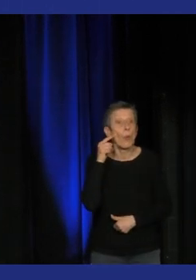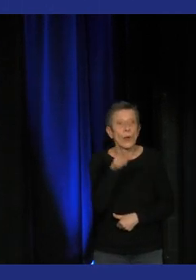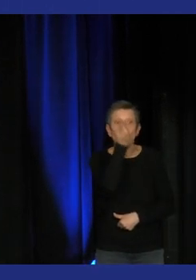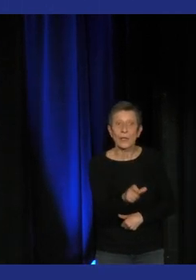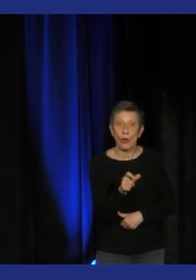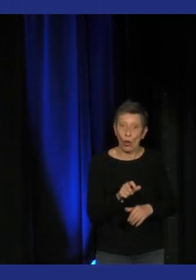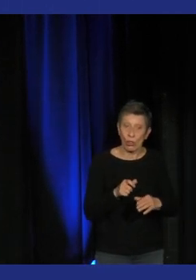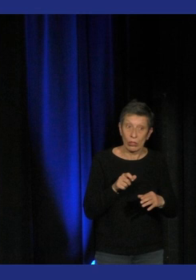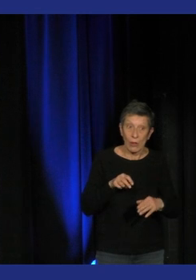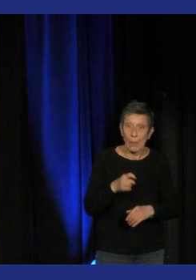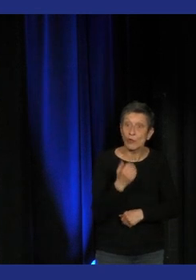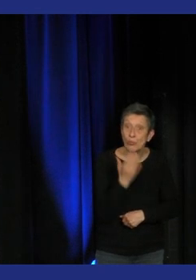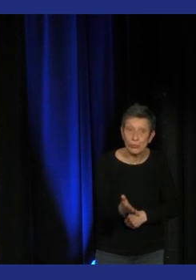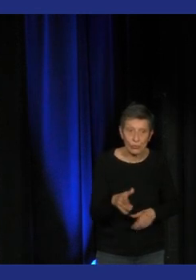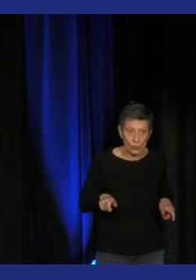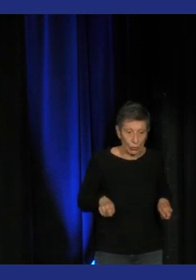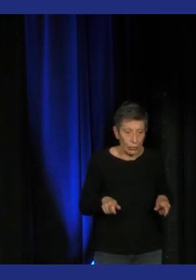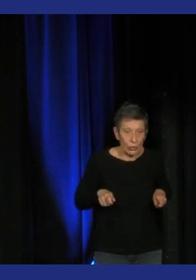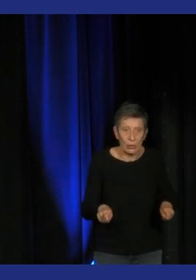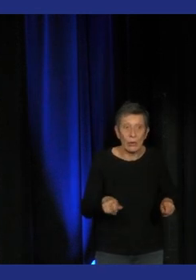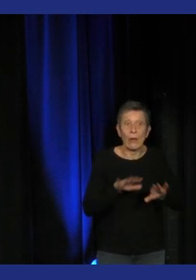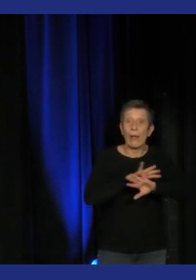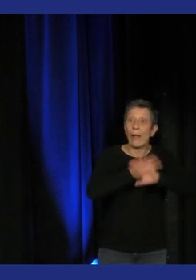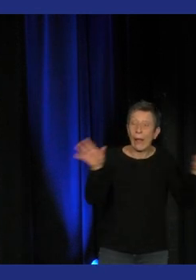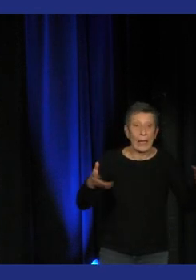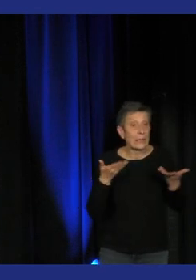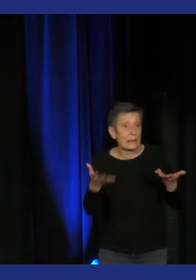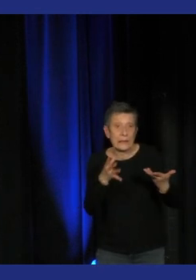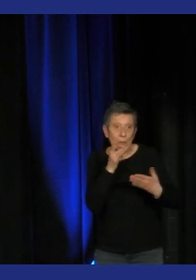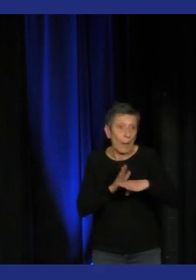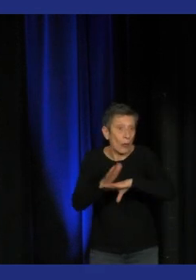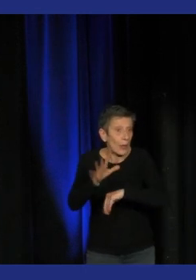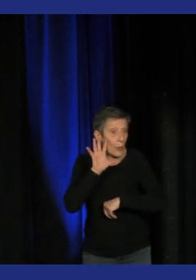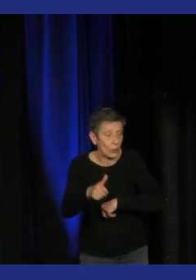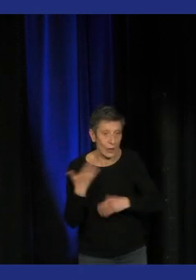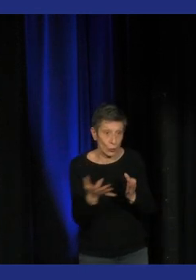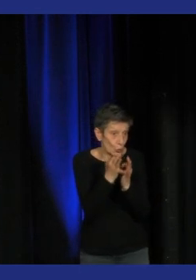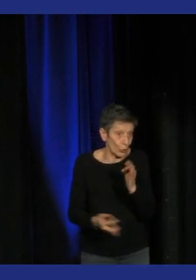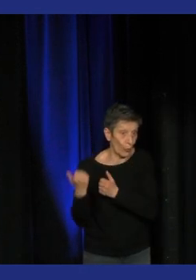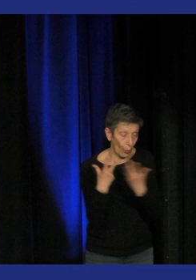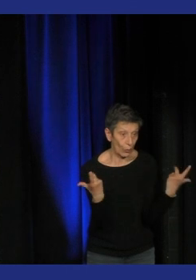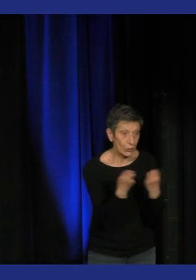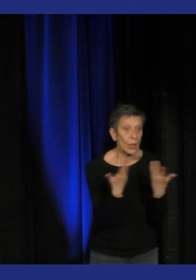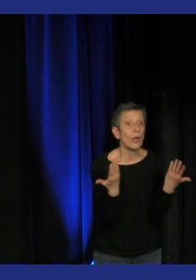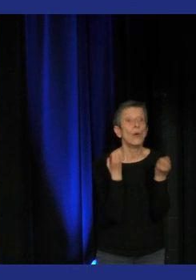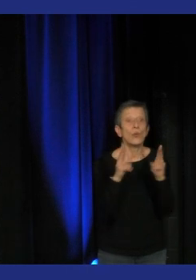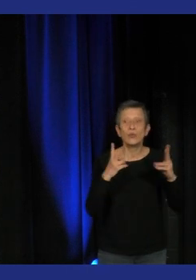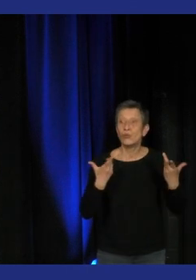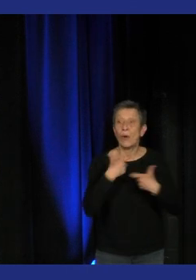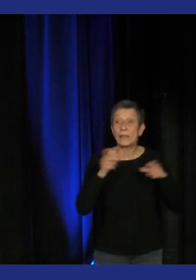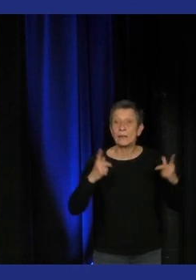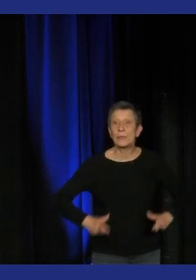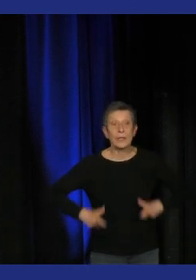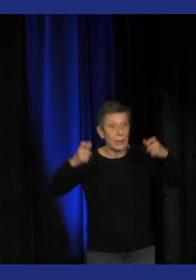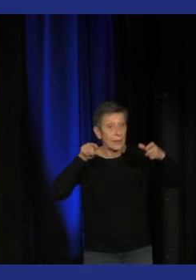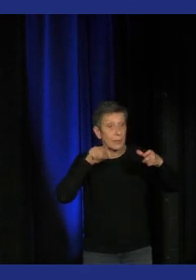qu'elle ne peut pas marcher, on ne proposera pas les mêmes solutions. Lorsqu'on ne se préoccupe pas de l'accessibilité des bâtiments, on ne présentera pas